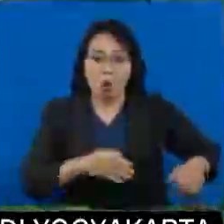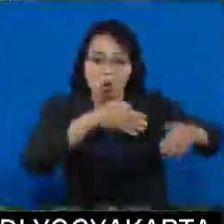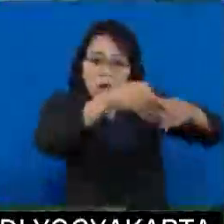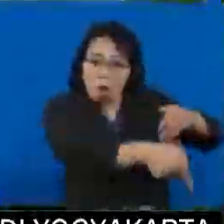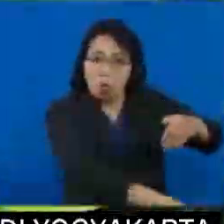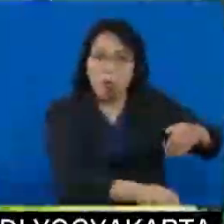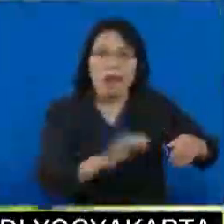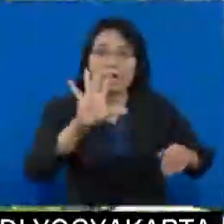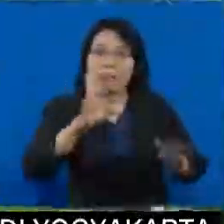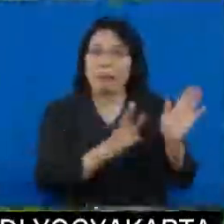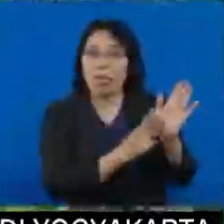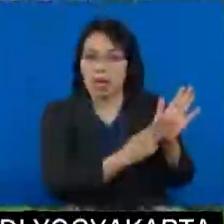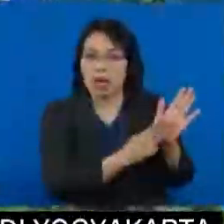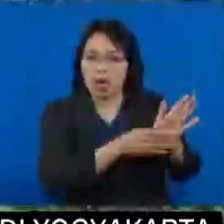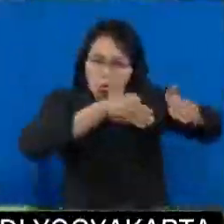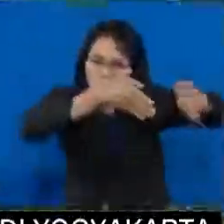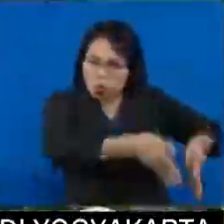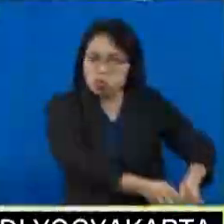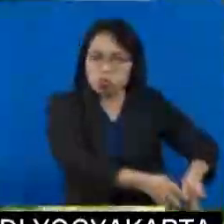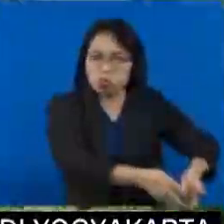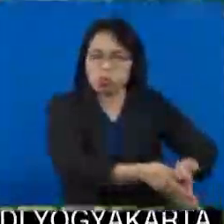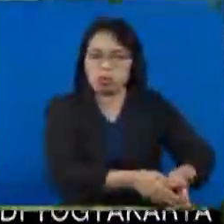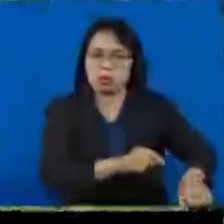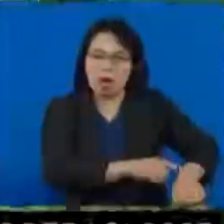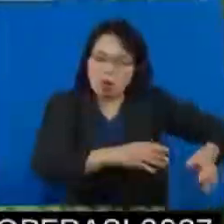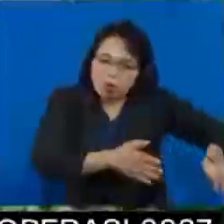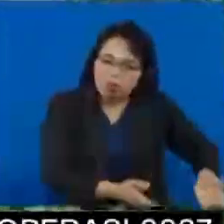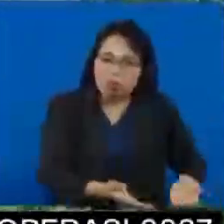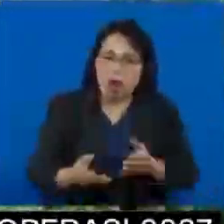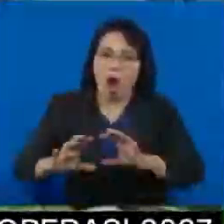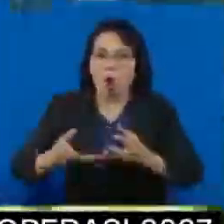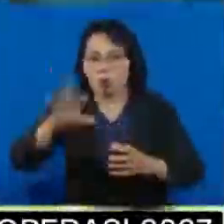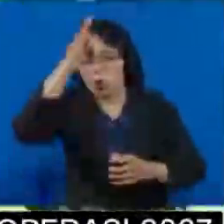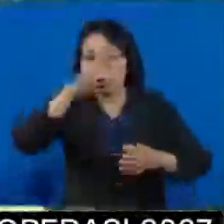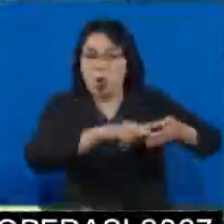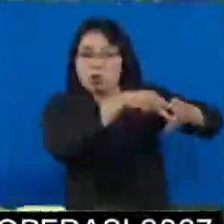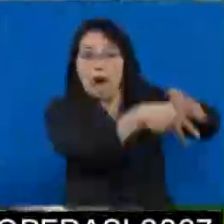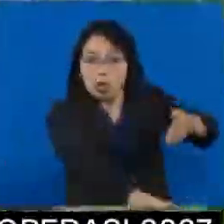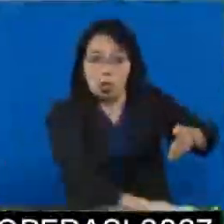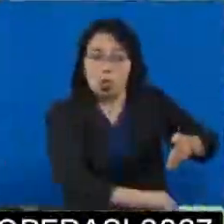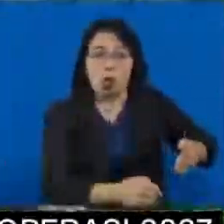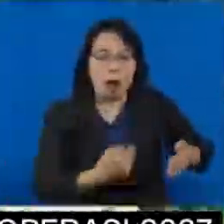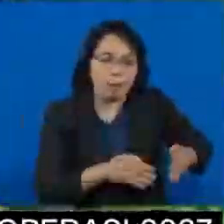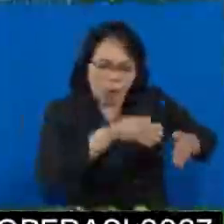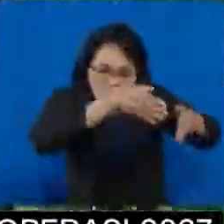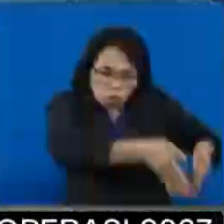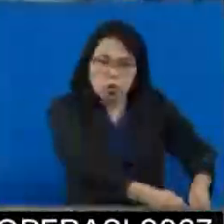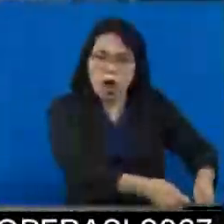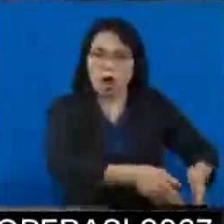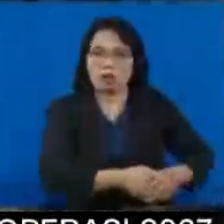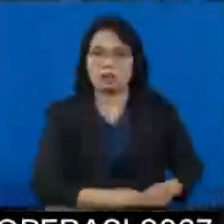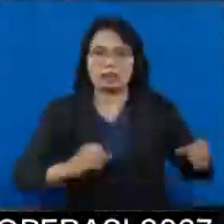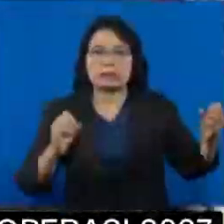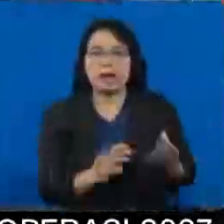kurang lebih 5 meter. Ketika evakuasi, salah seorang anggota kepolisian terjatuh dan hampir masuk jurang.